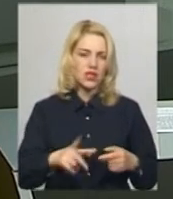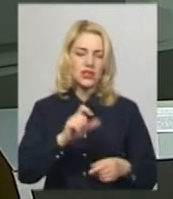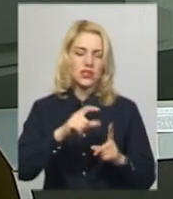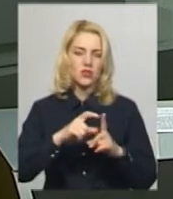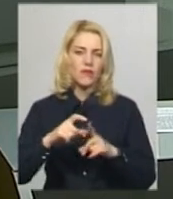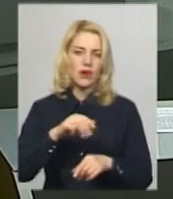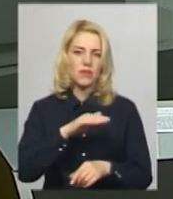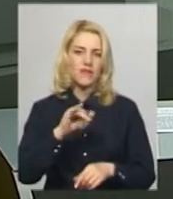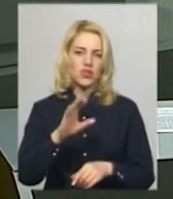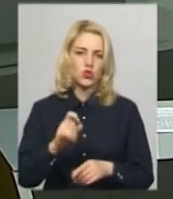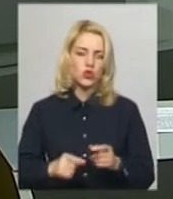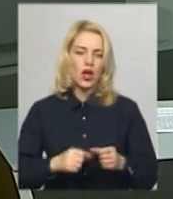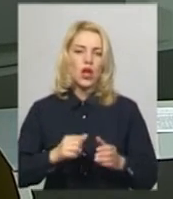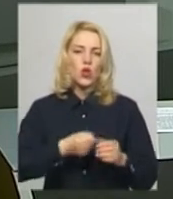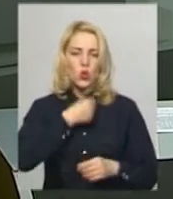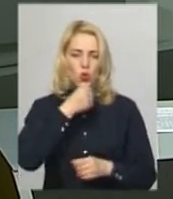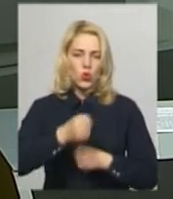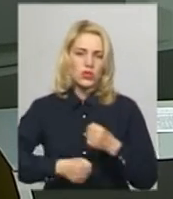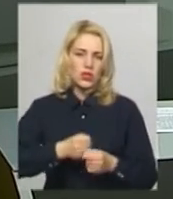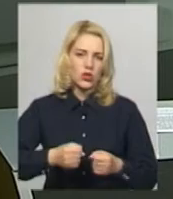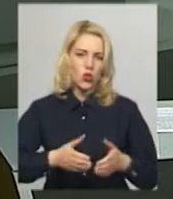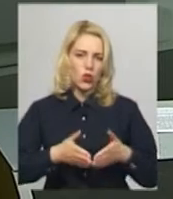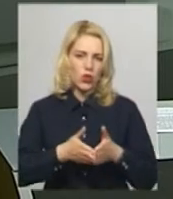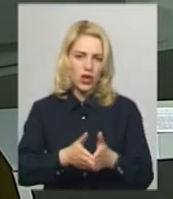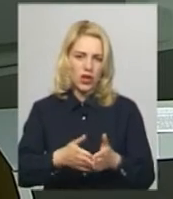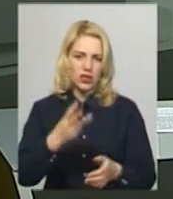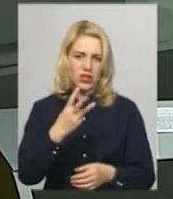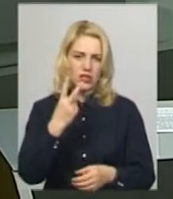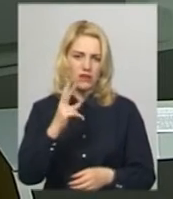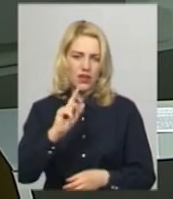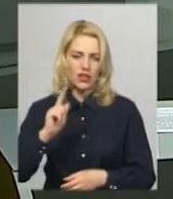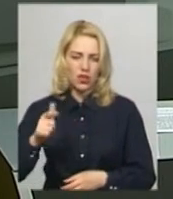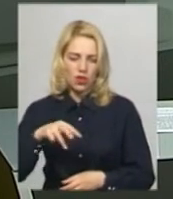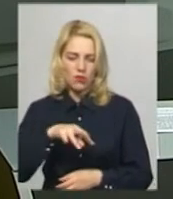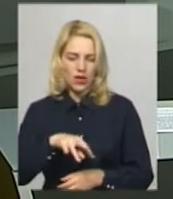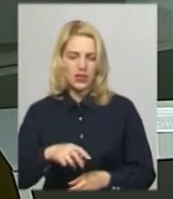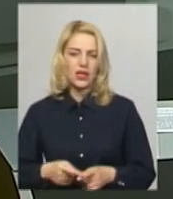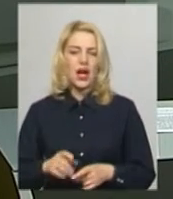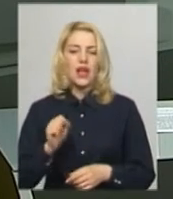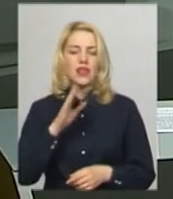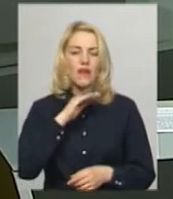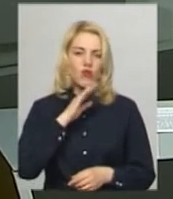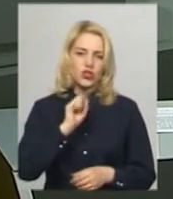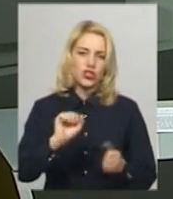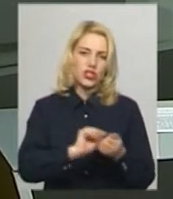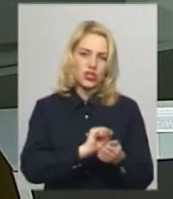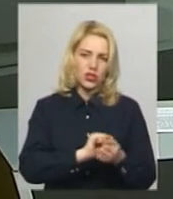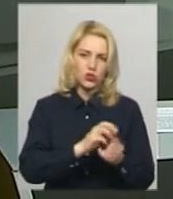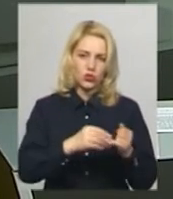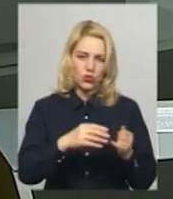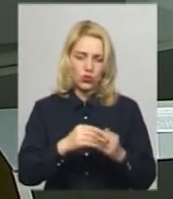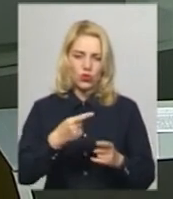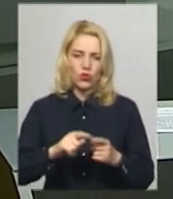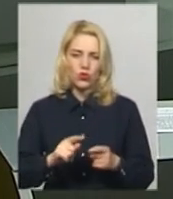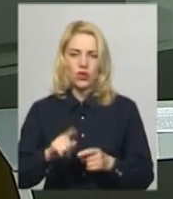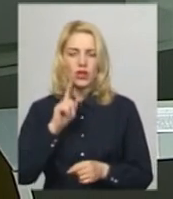Віктора Флерчука, дорослі долають 32 кілометри на воді та щовном-суходолом, молодь на байдарках – 26 кілометрів, на